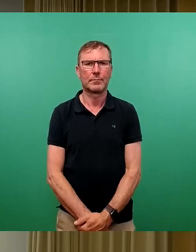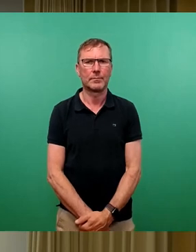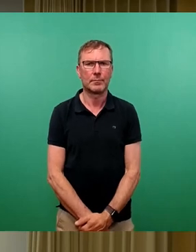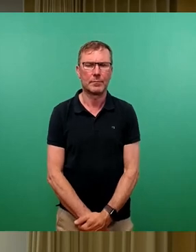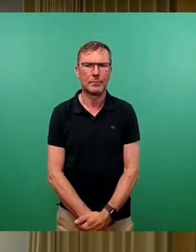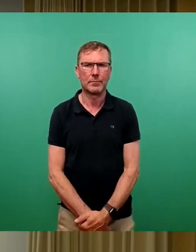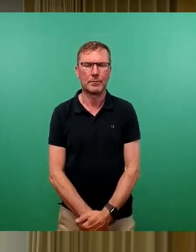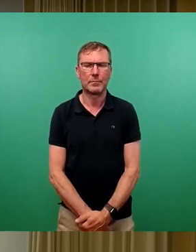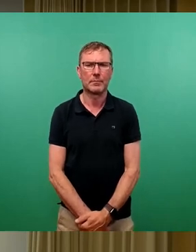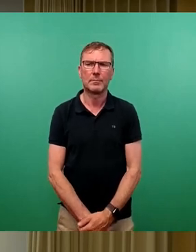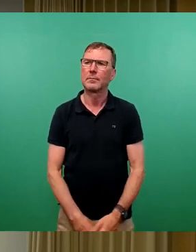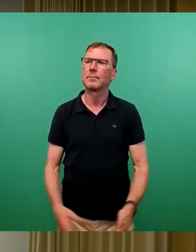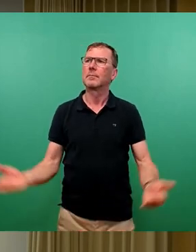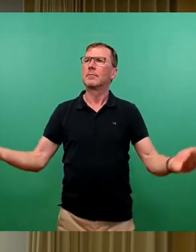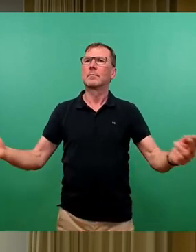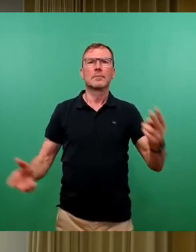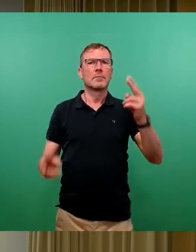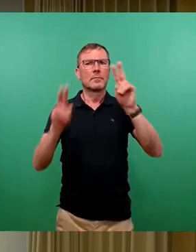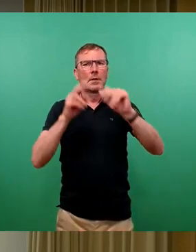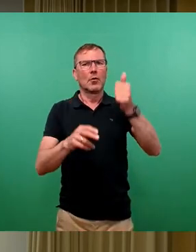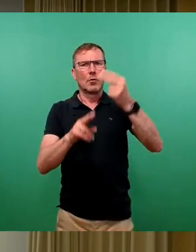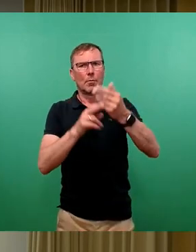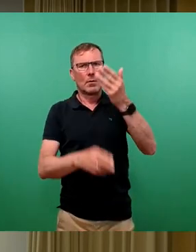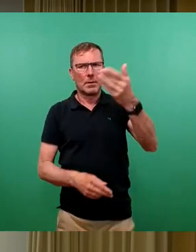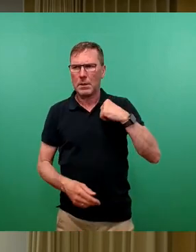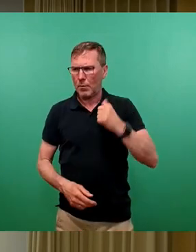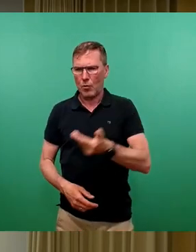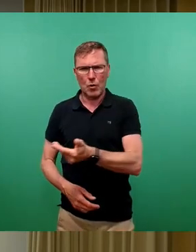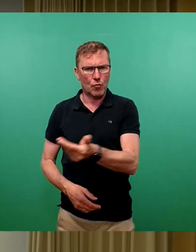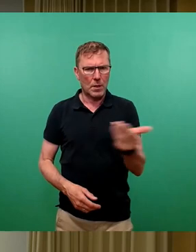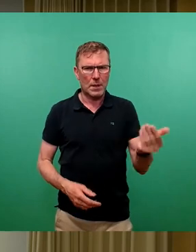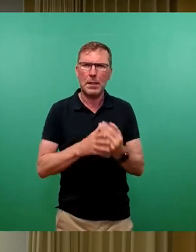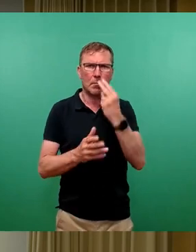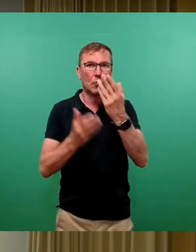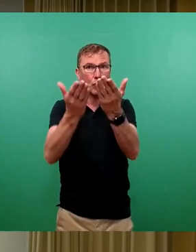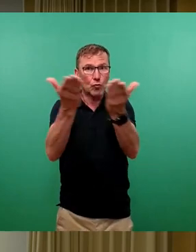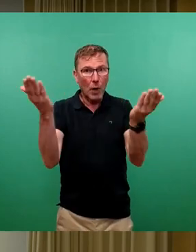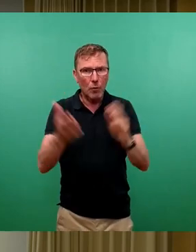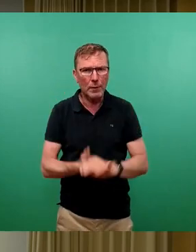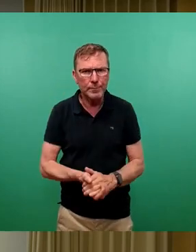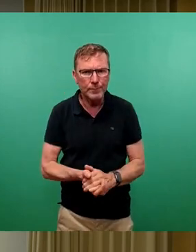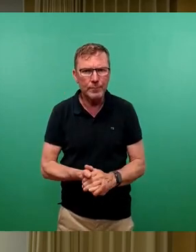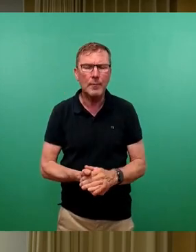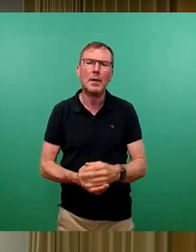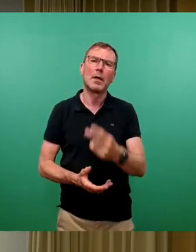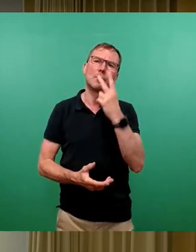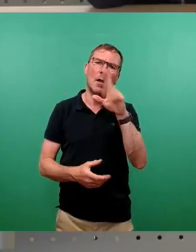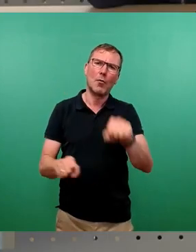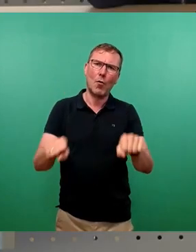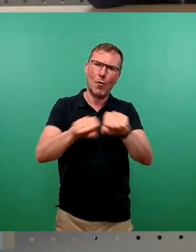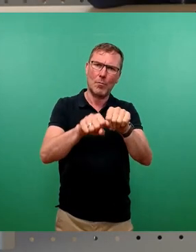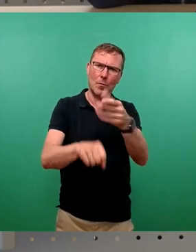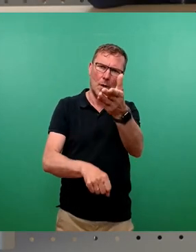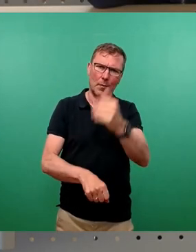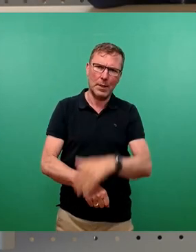Ja, sehr geehrter Herr Oberbürgermeister, liebe Kolleginnen und Kollegen, liebe Zuschauer, auch liebe Zuschauer am Livestream. Ja,